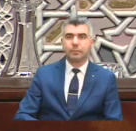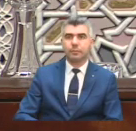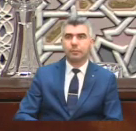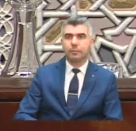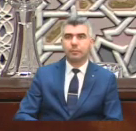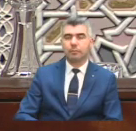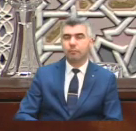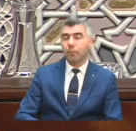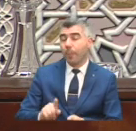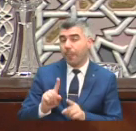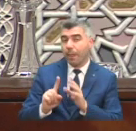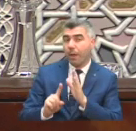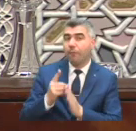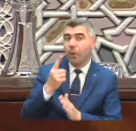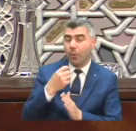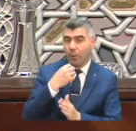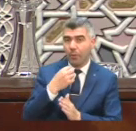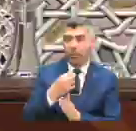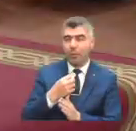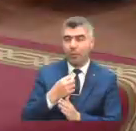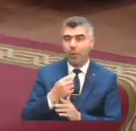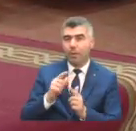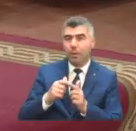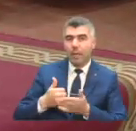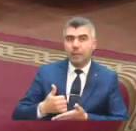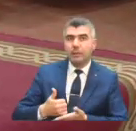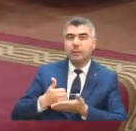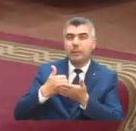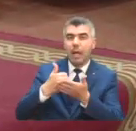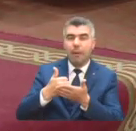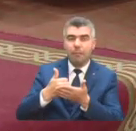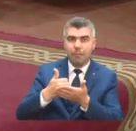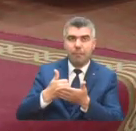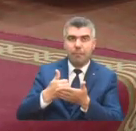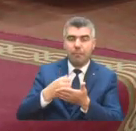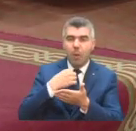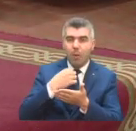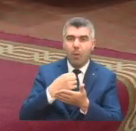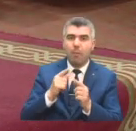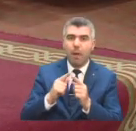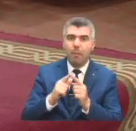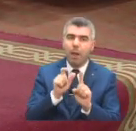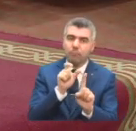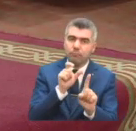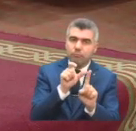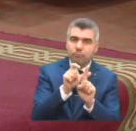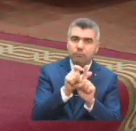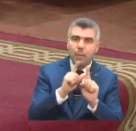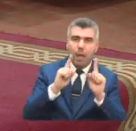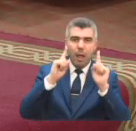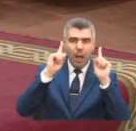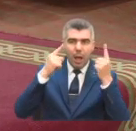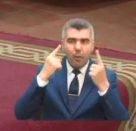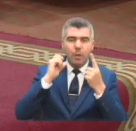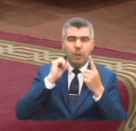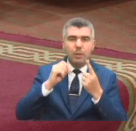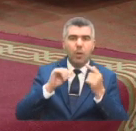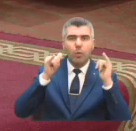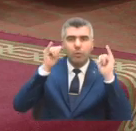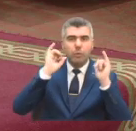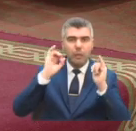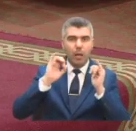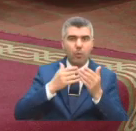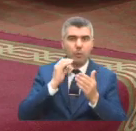فاولا فيما يخص الدعم هضرت على تربية الماشية، وكاين كذلك دعم بالنسبة